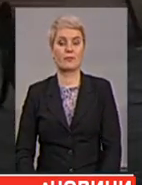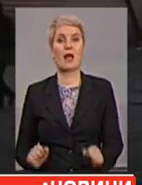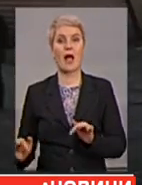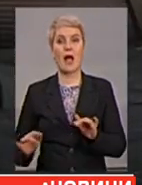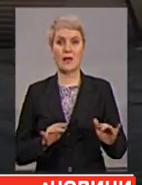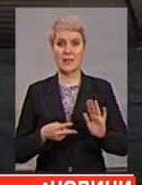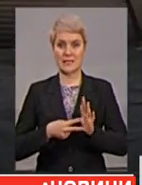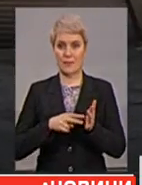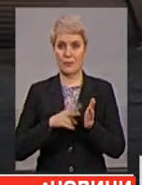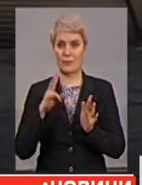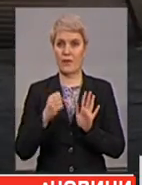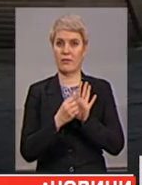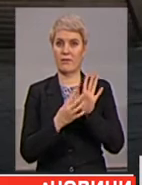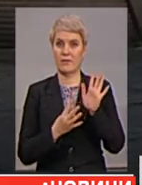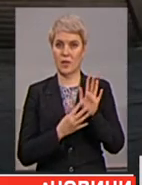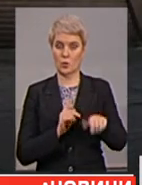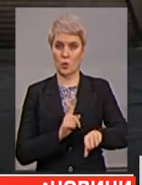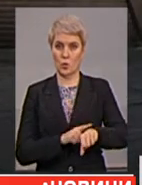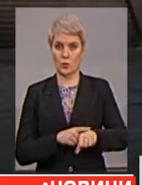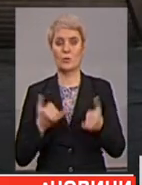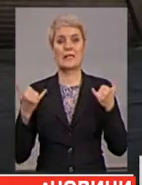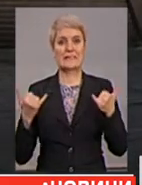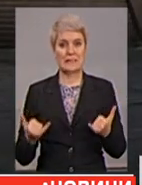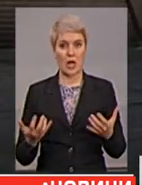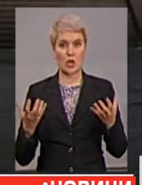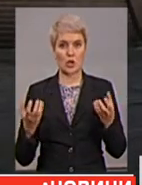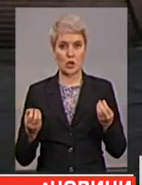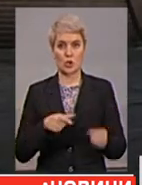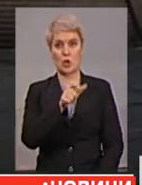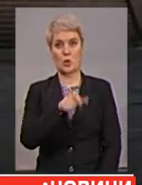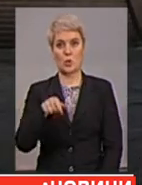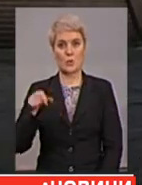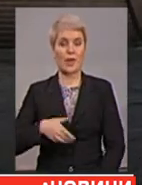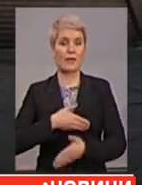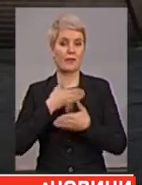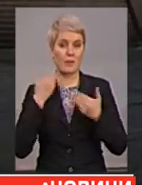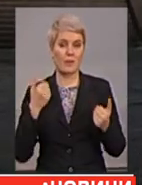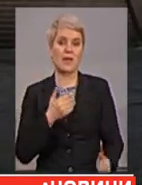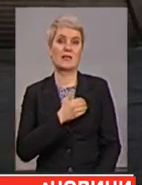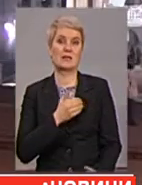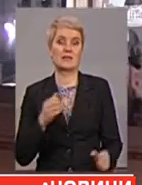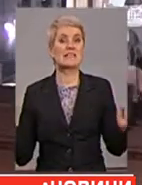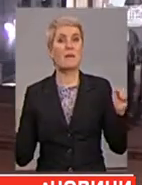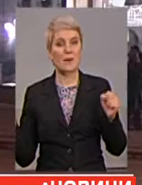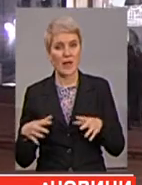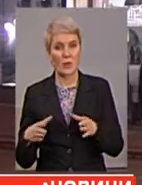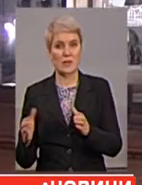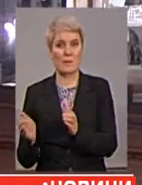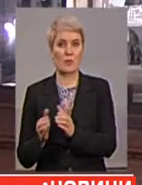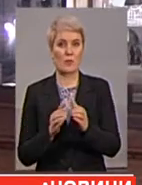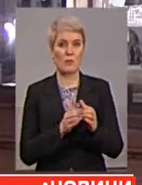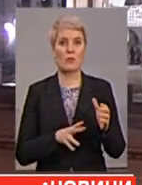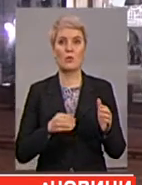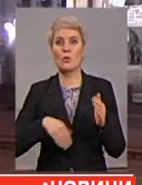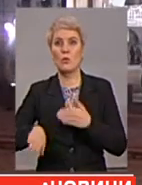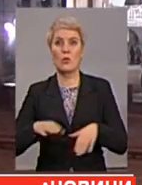Акція запланована на 19 годину. Зараз ще людей немає. Вони збираються маленькими групками, але всі йдуть кудись